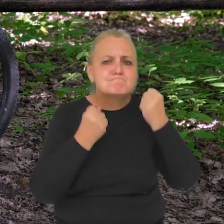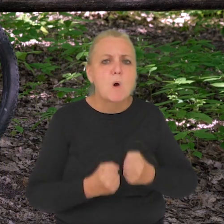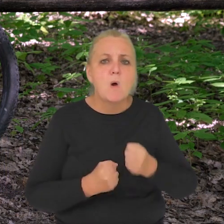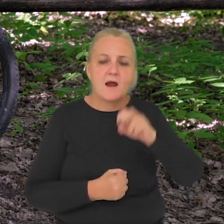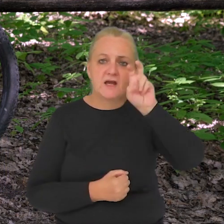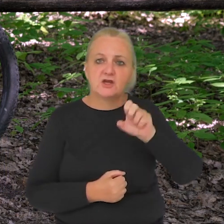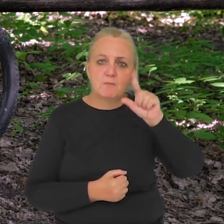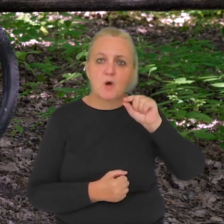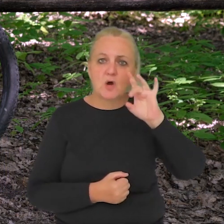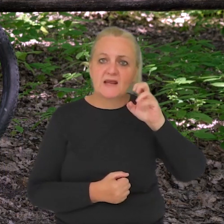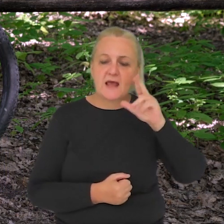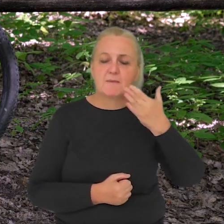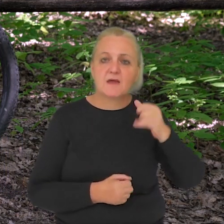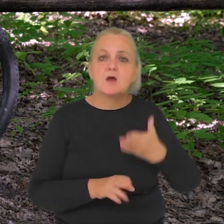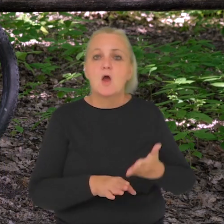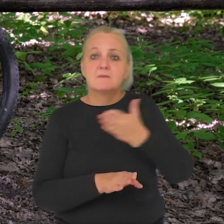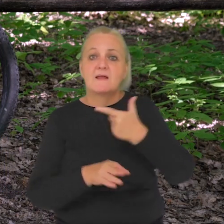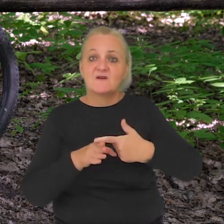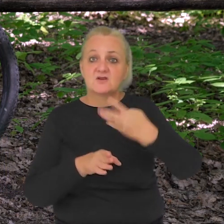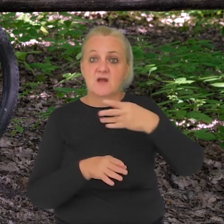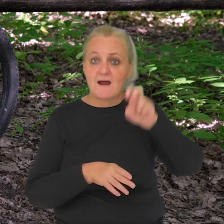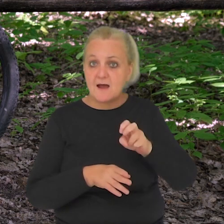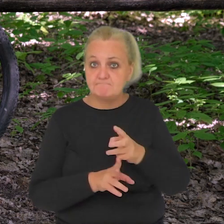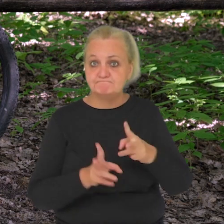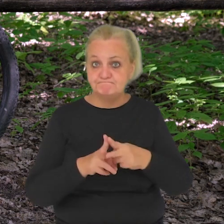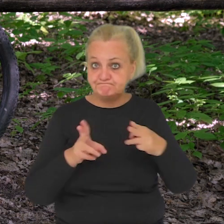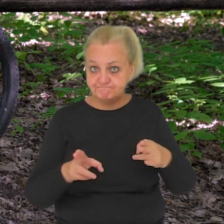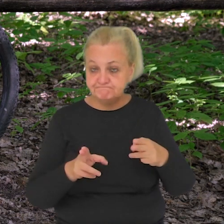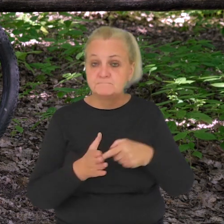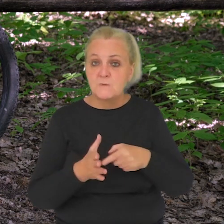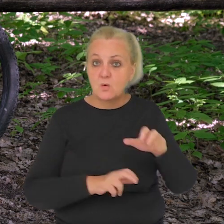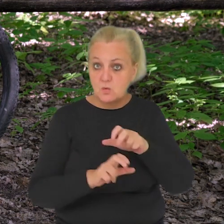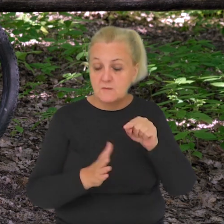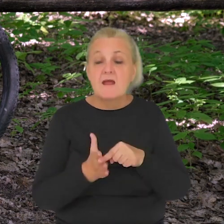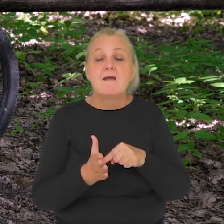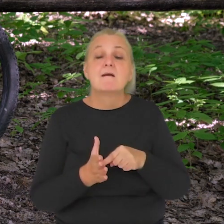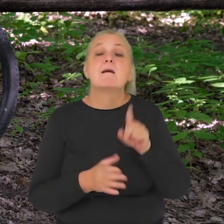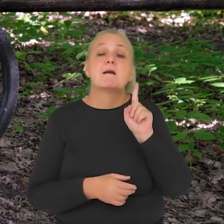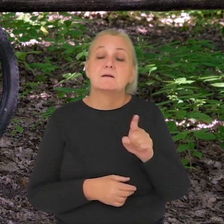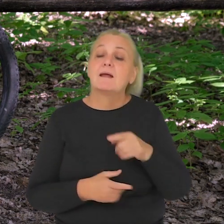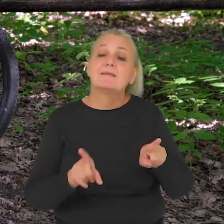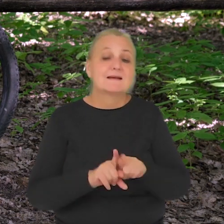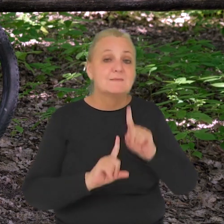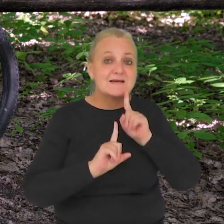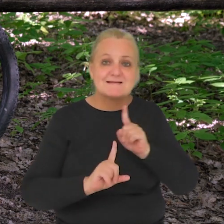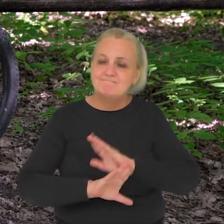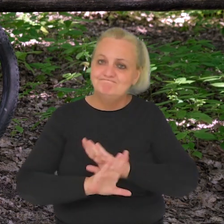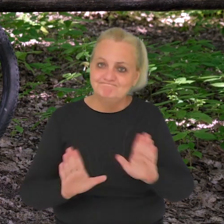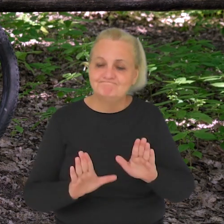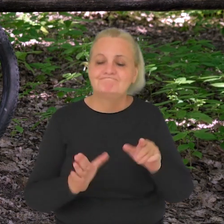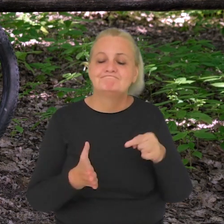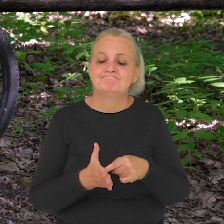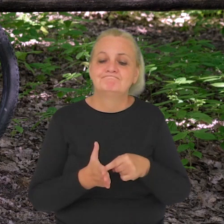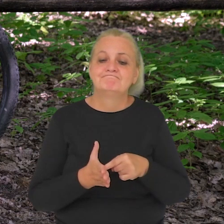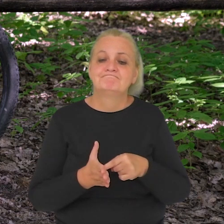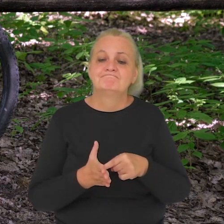treningowej jest ciężka hipoglikemia w ostatnich 24 godzinach poprzedzających tą aktywność ruchową. No i nie